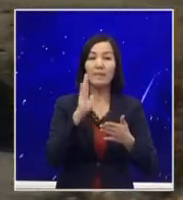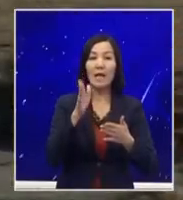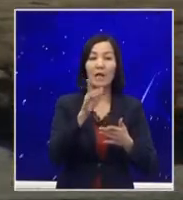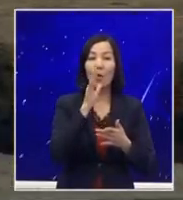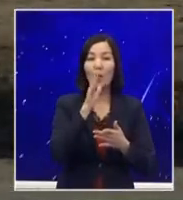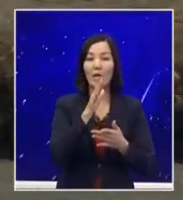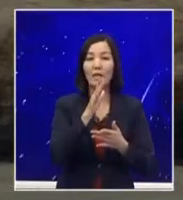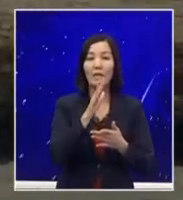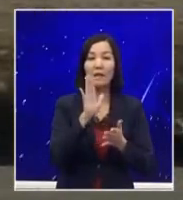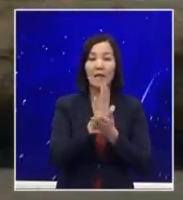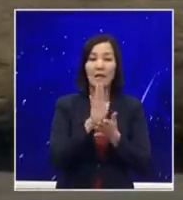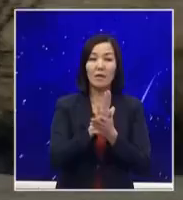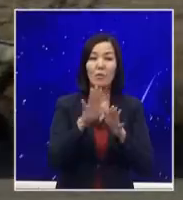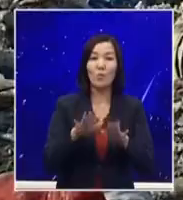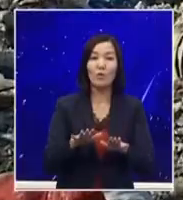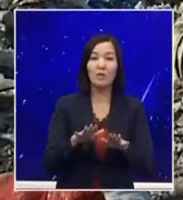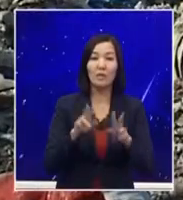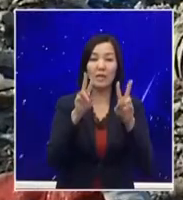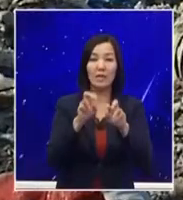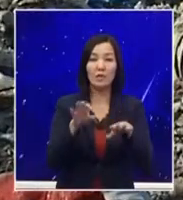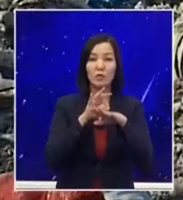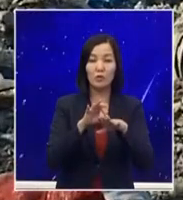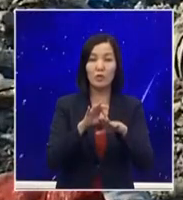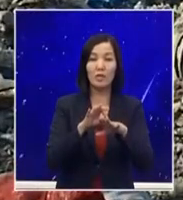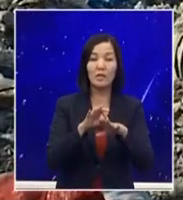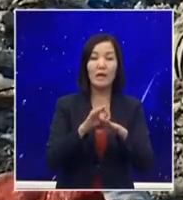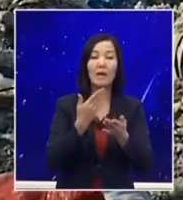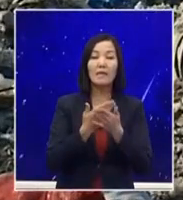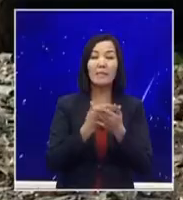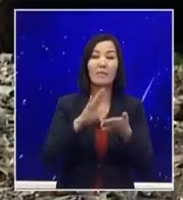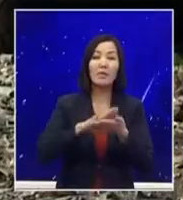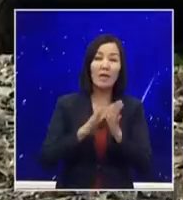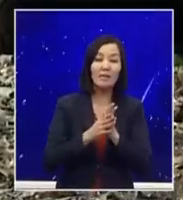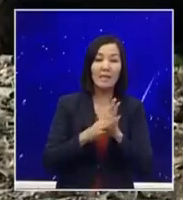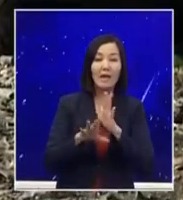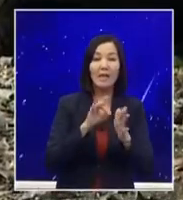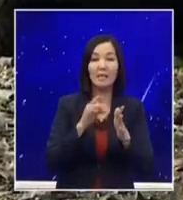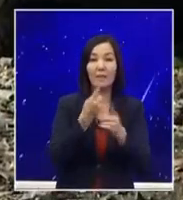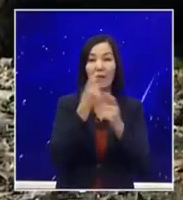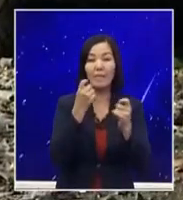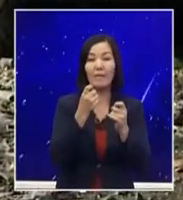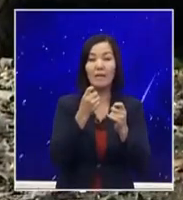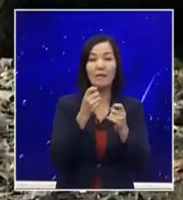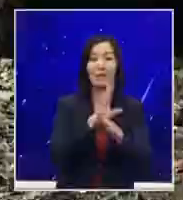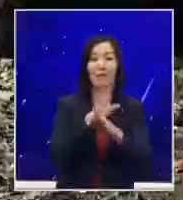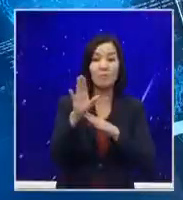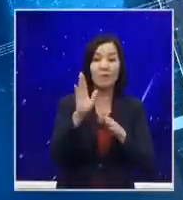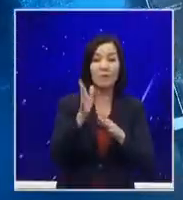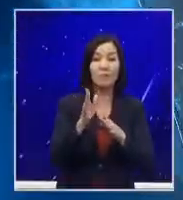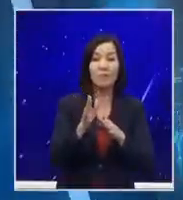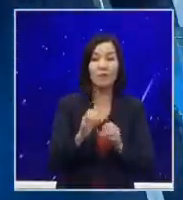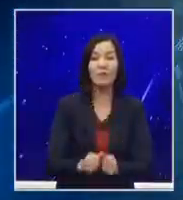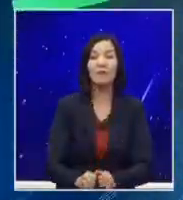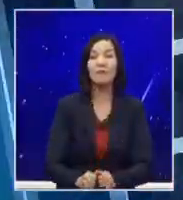облыс көлемінде қоқыс полигондарында рейдтер жүргізбек. Ол жерлердің ахуалын анықтап, мәліметті құзырлы органдарға беруге ниетті.